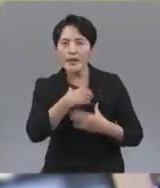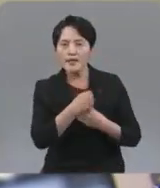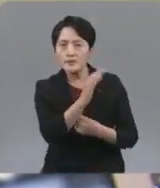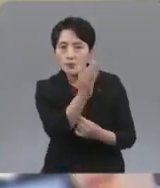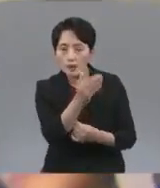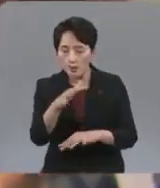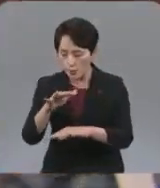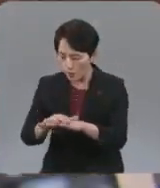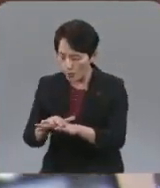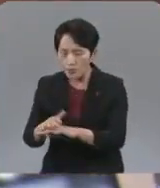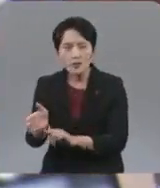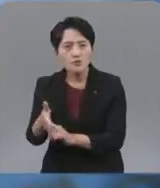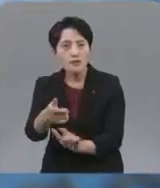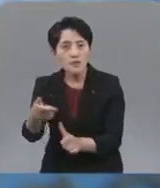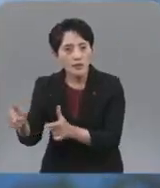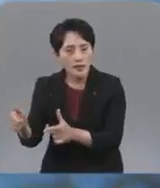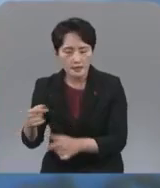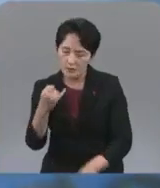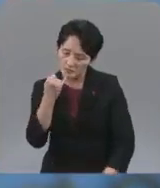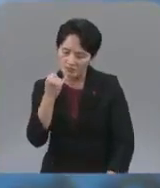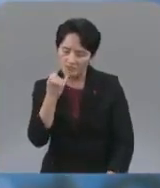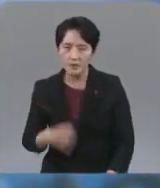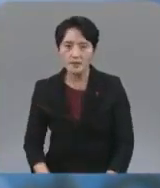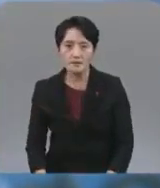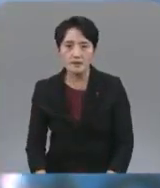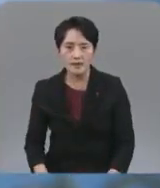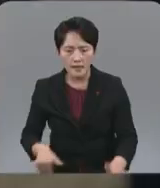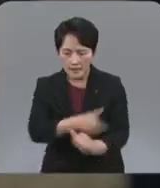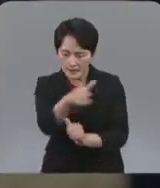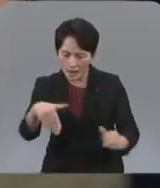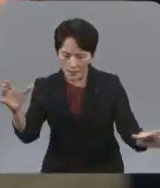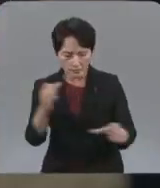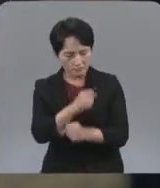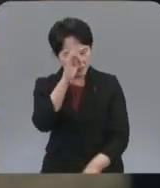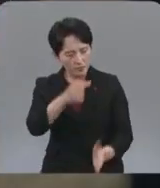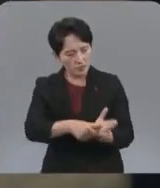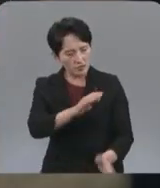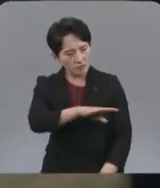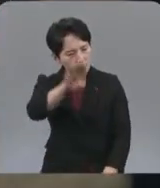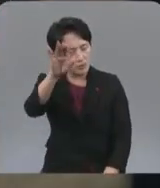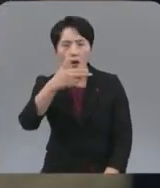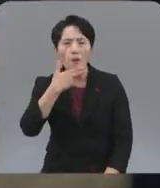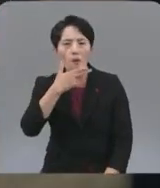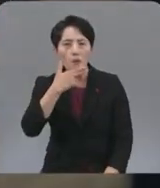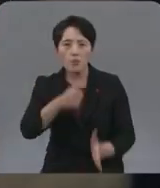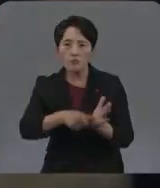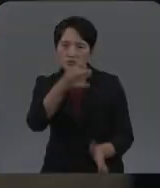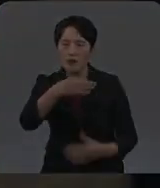ainsi que la condition d'offre des produits agricoles, les prix vont continuer à se consolider.